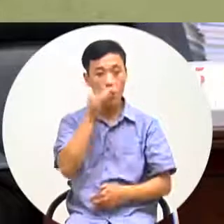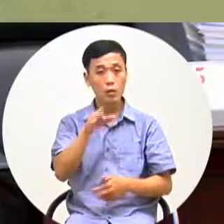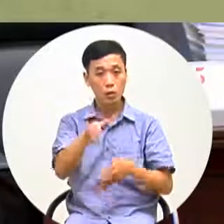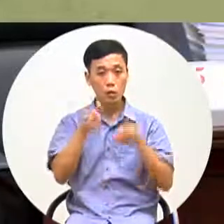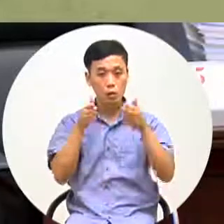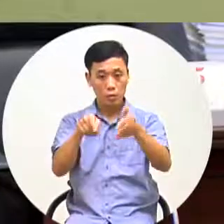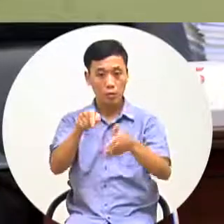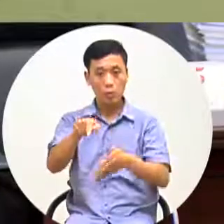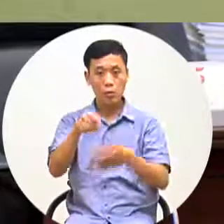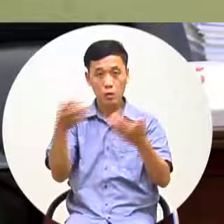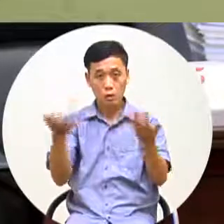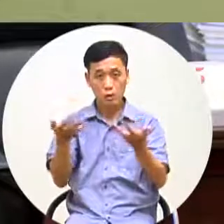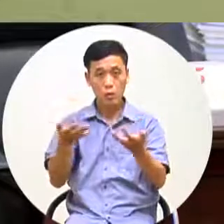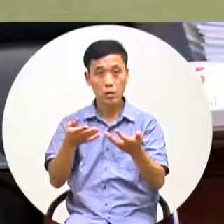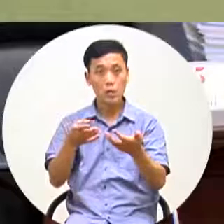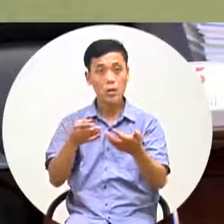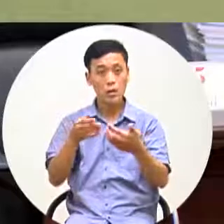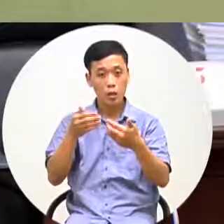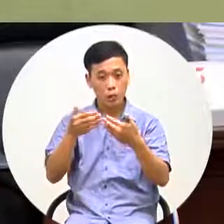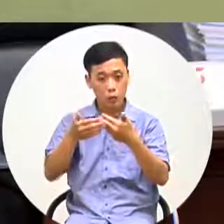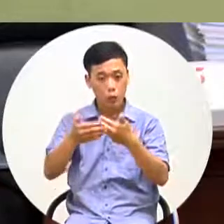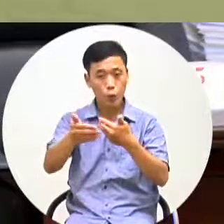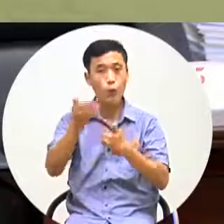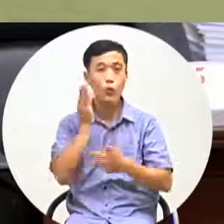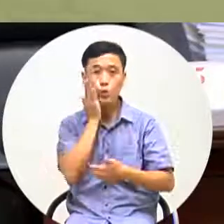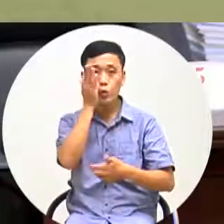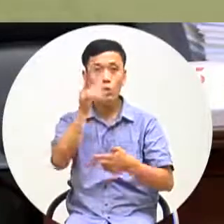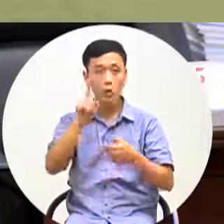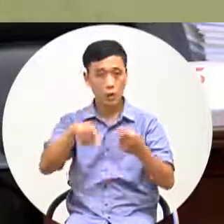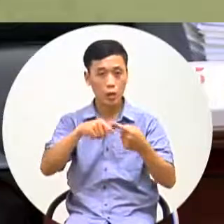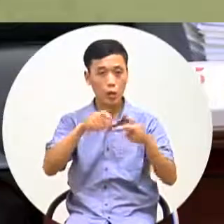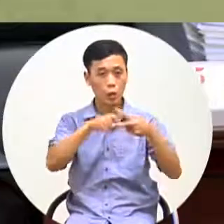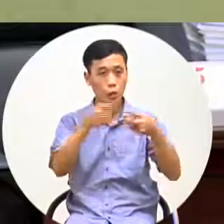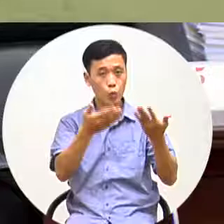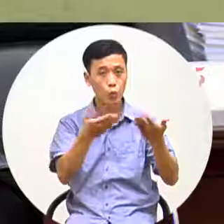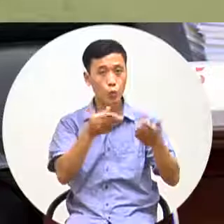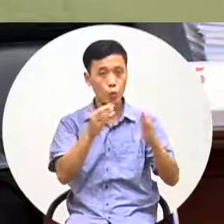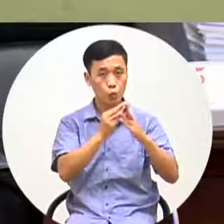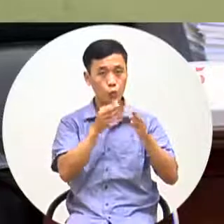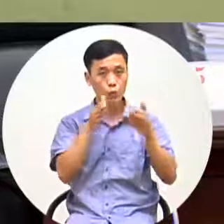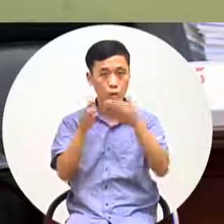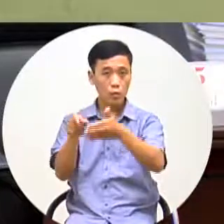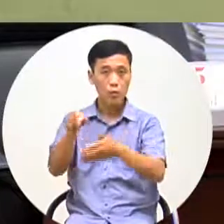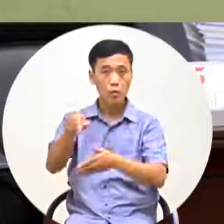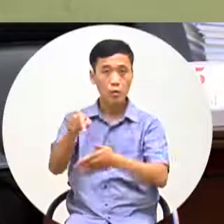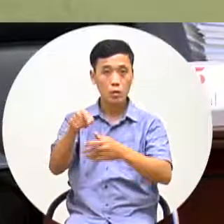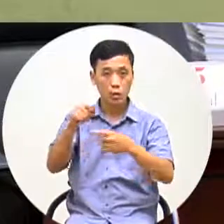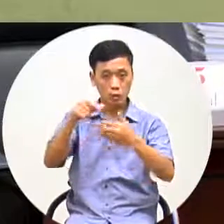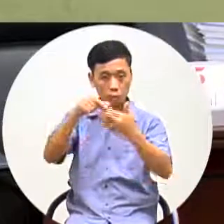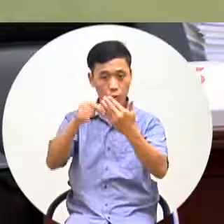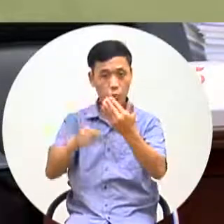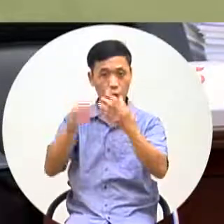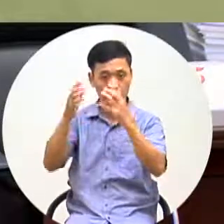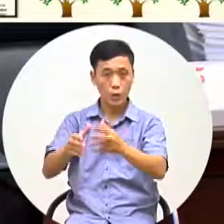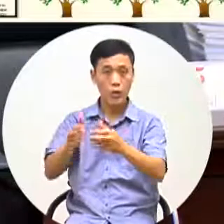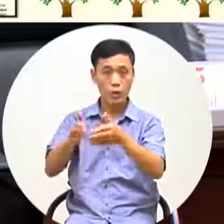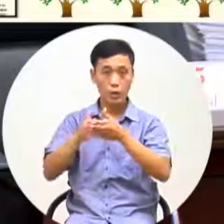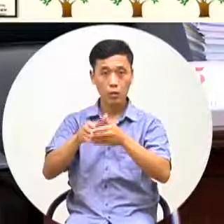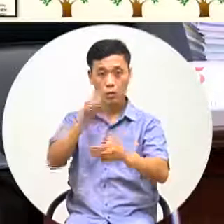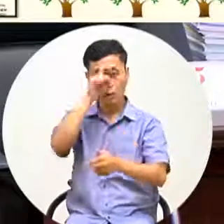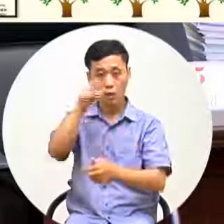公务局应该要陆陆续续的把这个应该有的制度建立起来，让它越来越好。那所以呢我